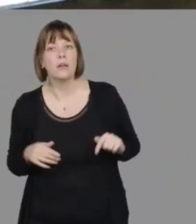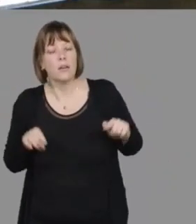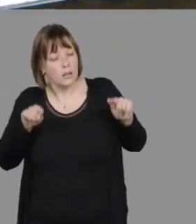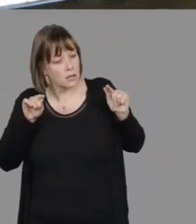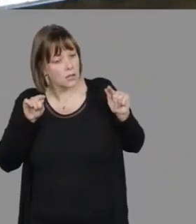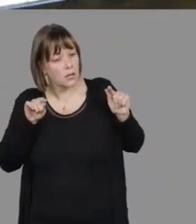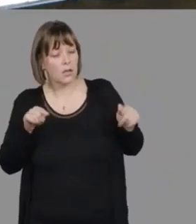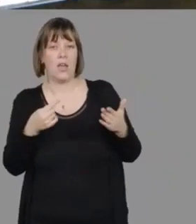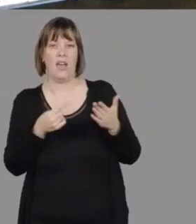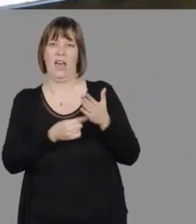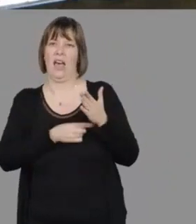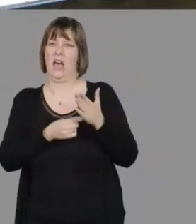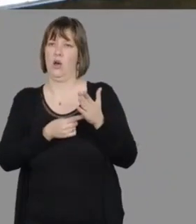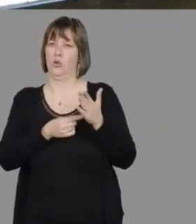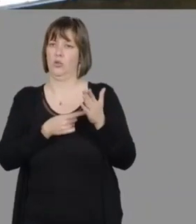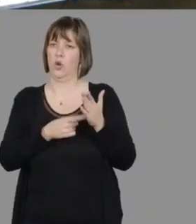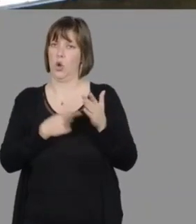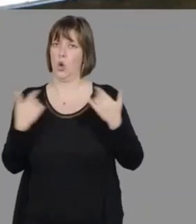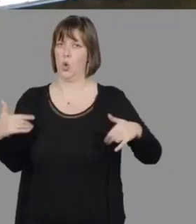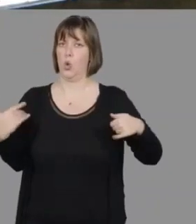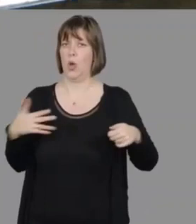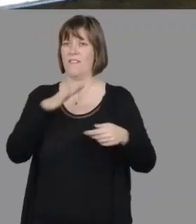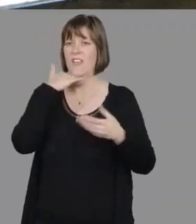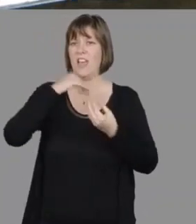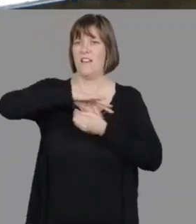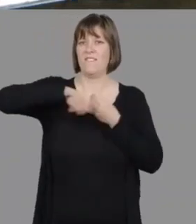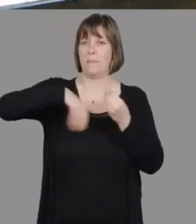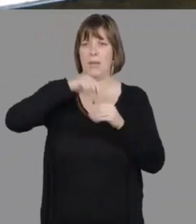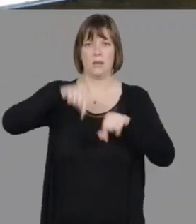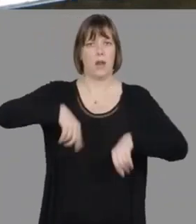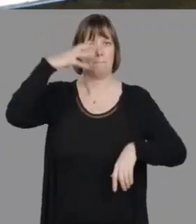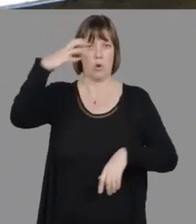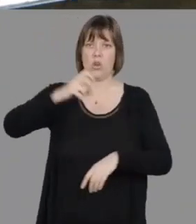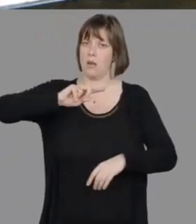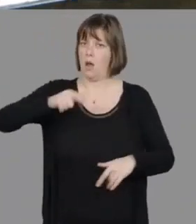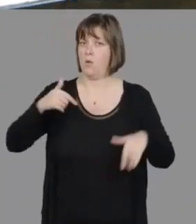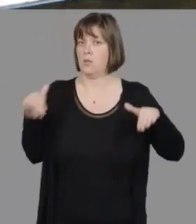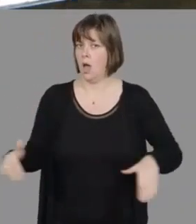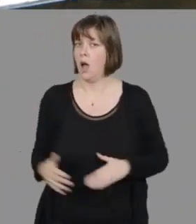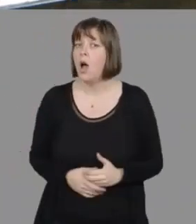die Herausforderungen, vor denen die Familien in München auch stehen,